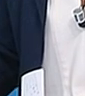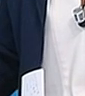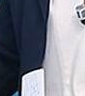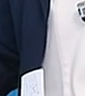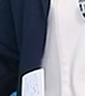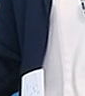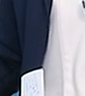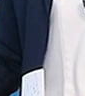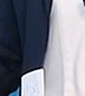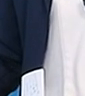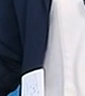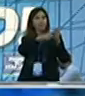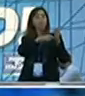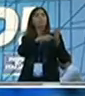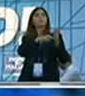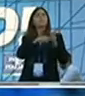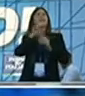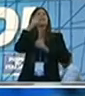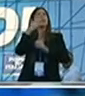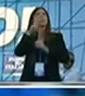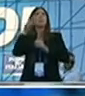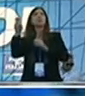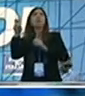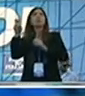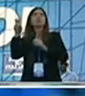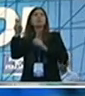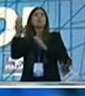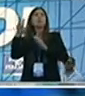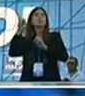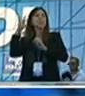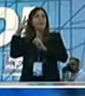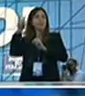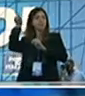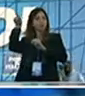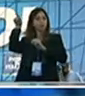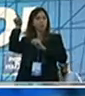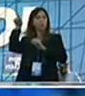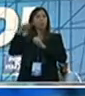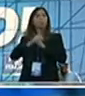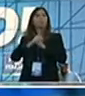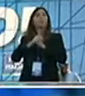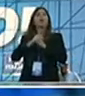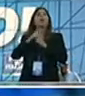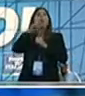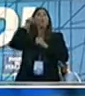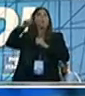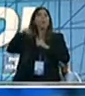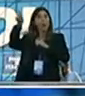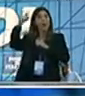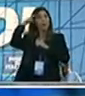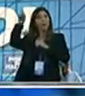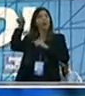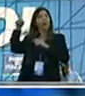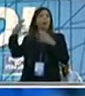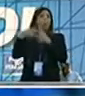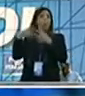che parliamo. Non riapriamo assolutamente questo capitolo. È difficile commentare comizi di piazza, perché è chiaro che prevale la retorica, prevale l'enfasi, ognuno, diciamo,